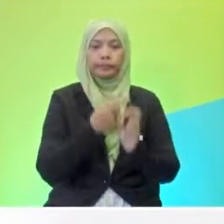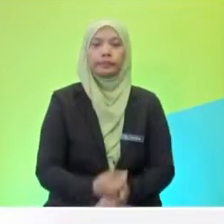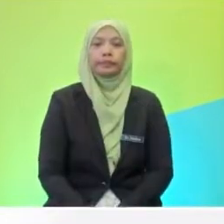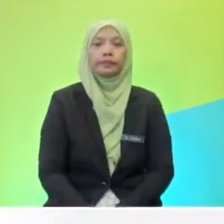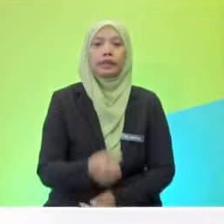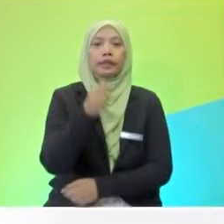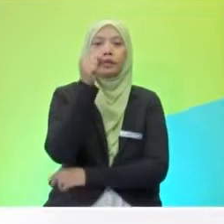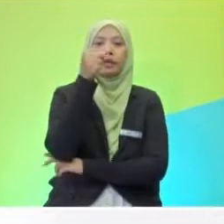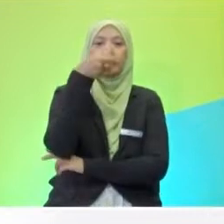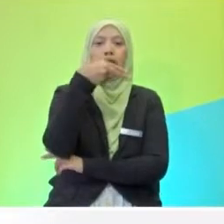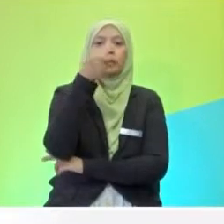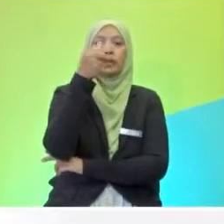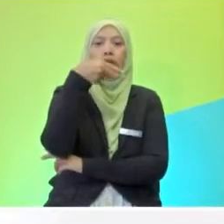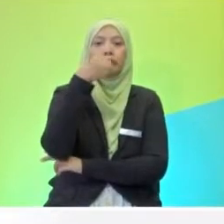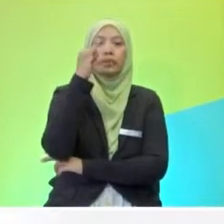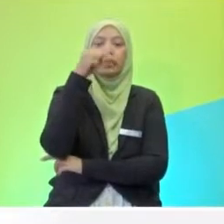adalah